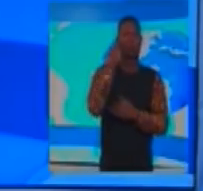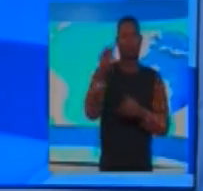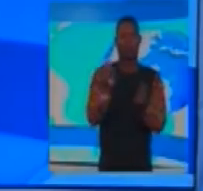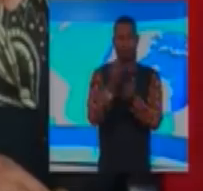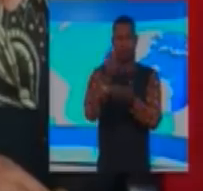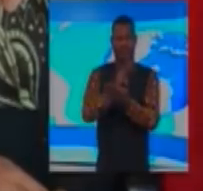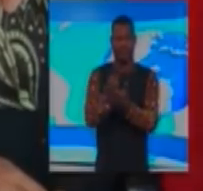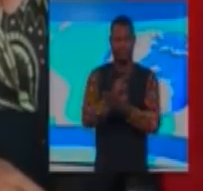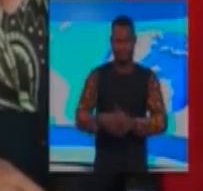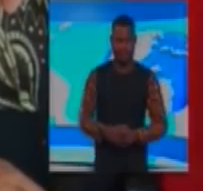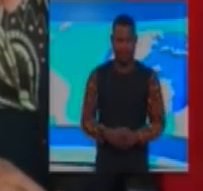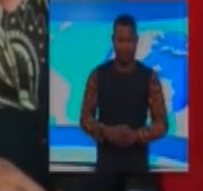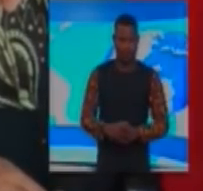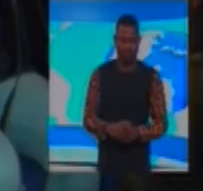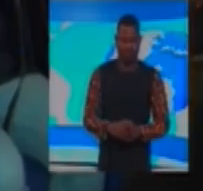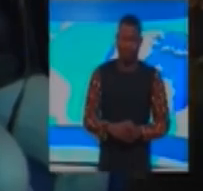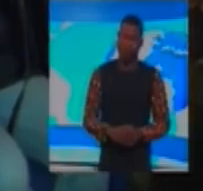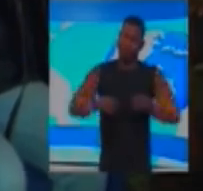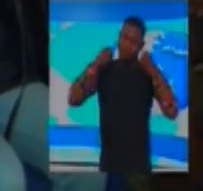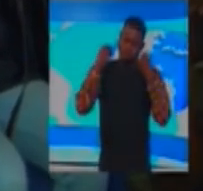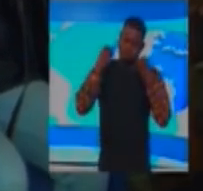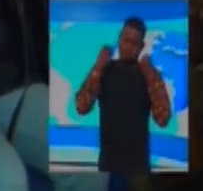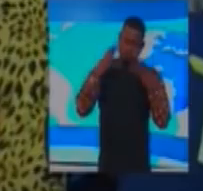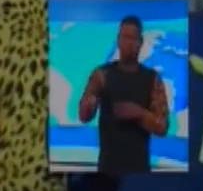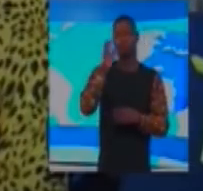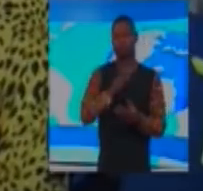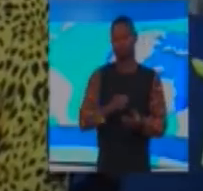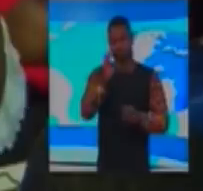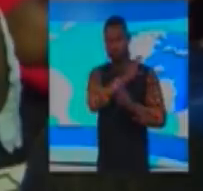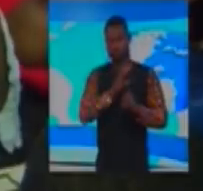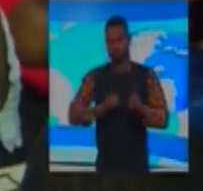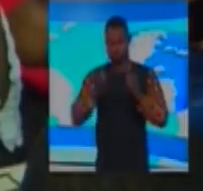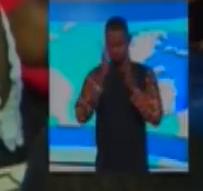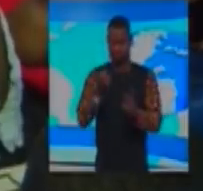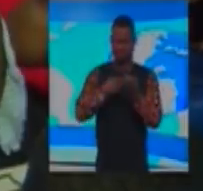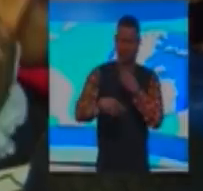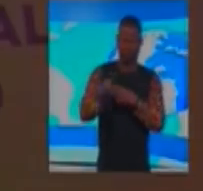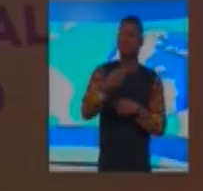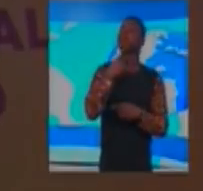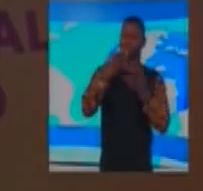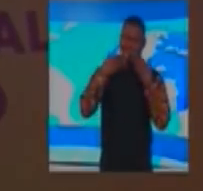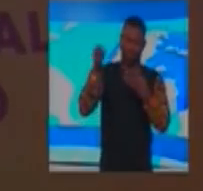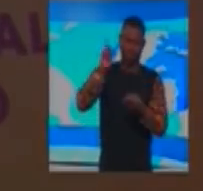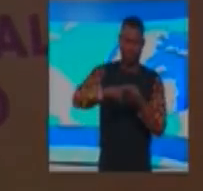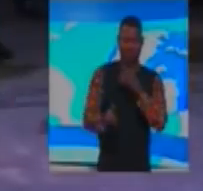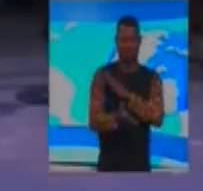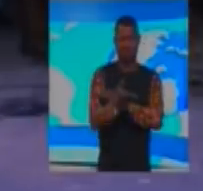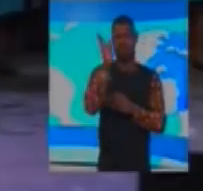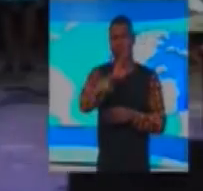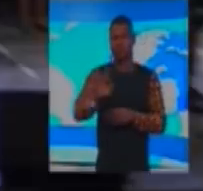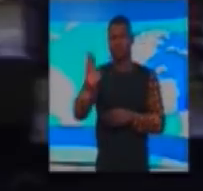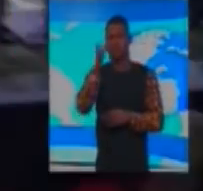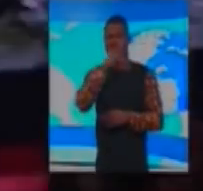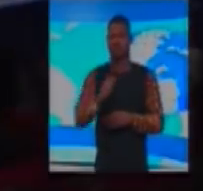Wari. Ils sont nombreux, les chrétiens venus manifester leur reconnaissance à Dieu. Burkina Symphonie,